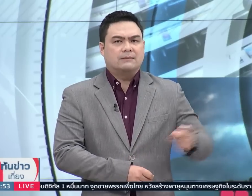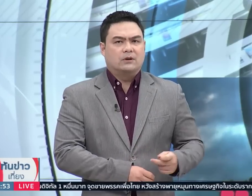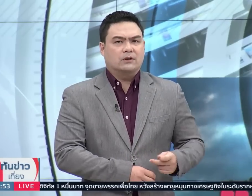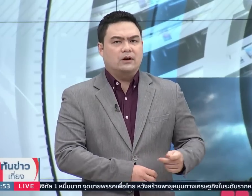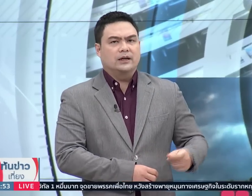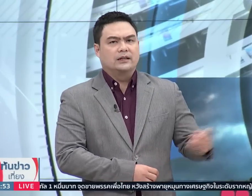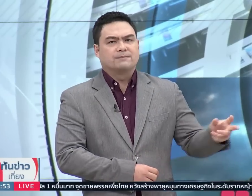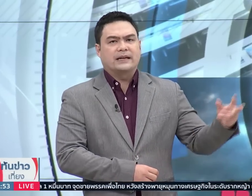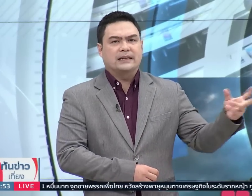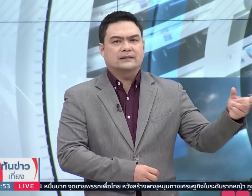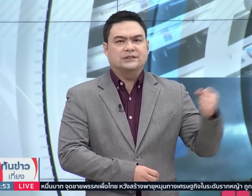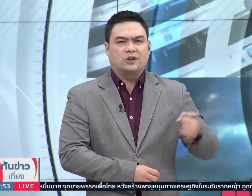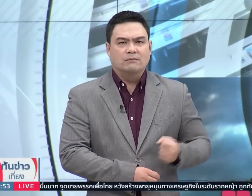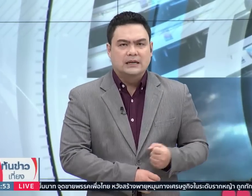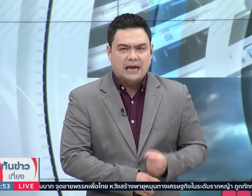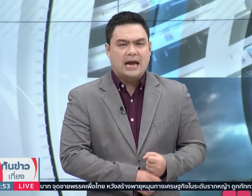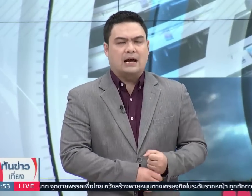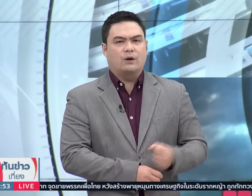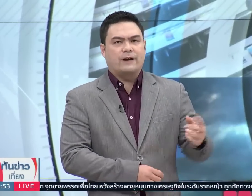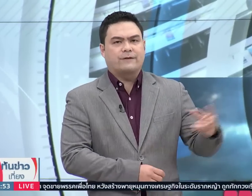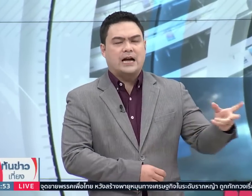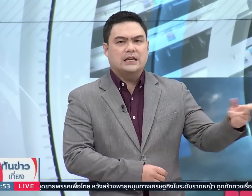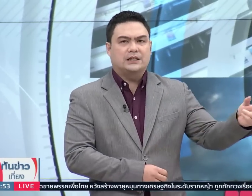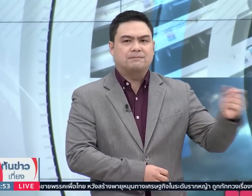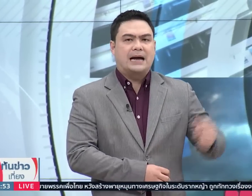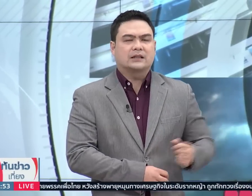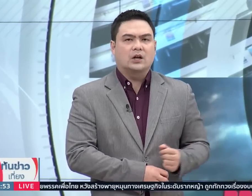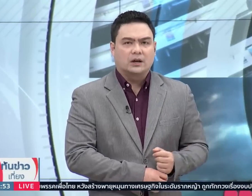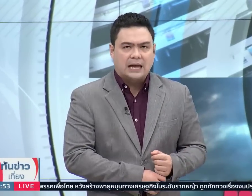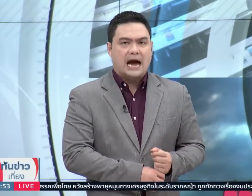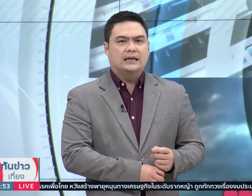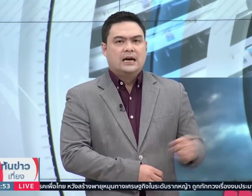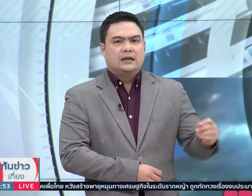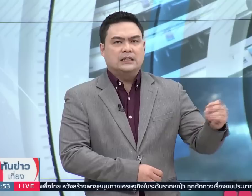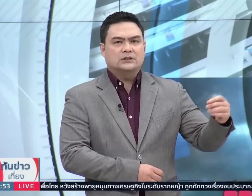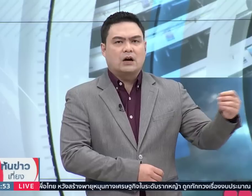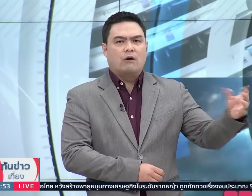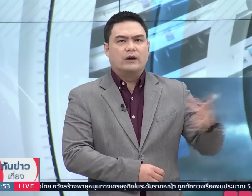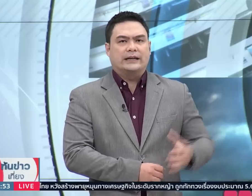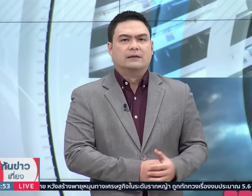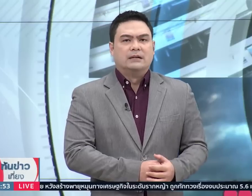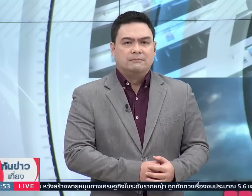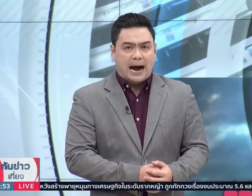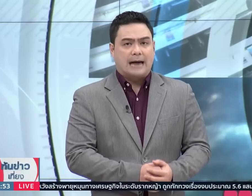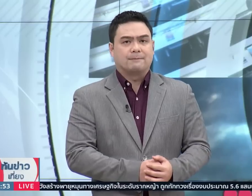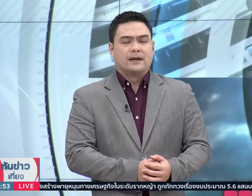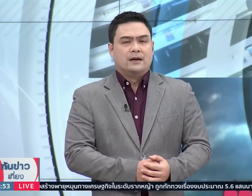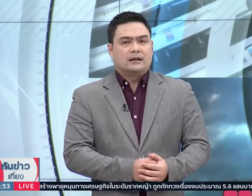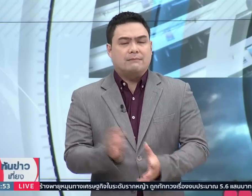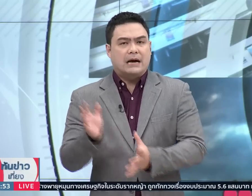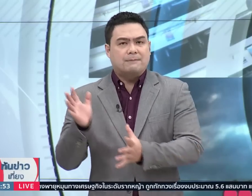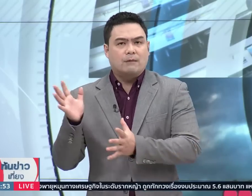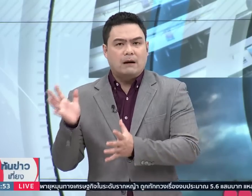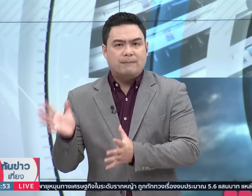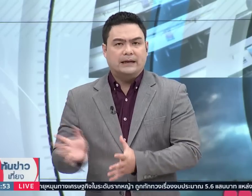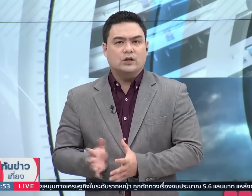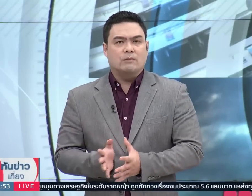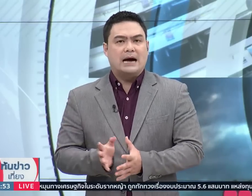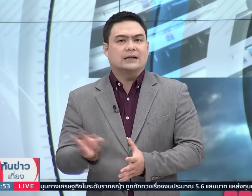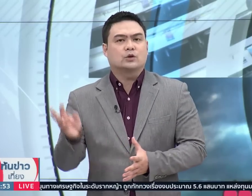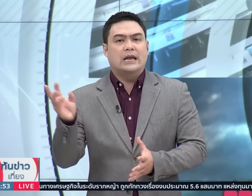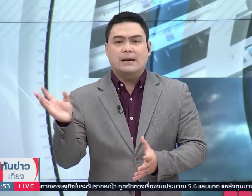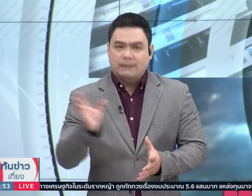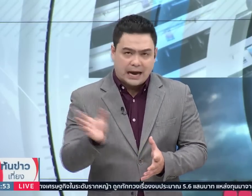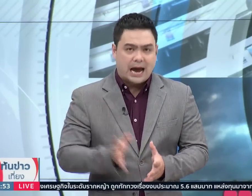าจ้างขั้นต่ำ600เงินเดือนปริญญาตรี 25,000 รถไฟฟ้า20บาทตลอดสายดิจิตอลวอลเล็ต 10,000 บาททำไมพอมาเป็